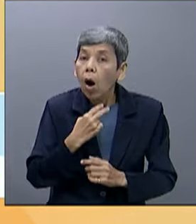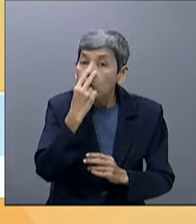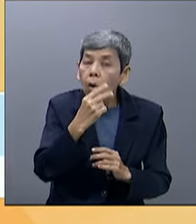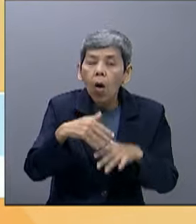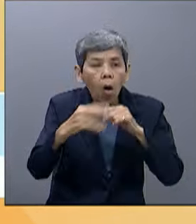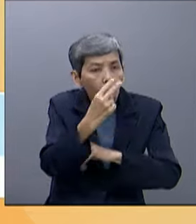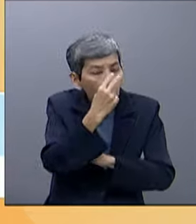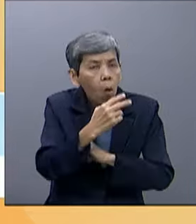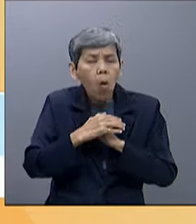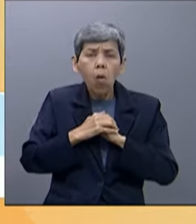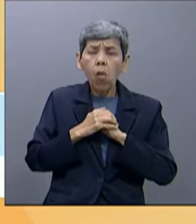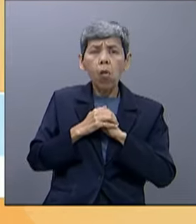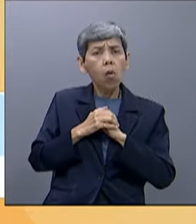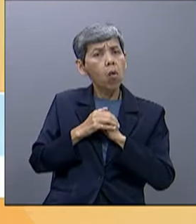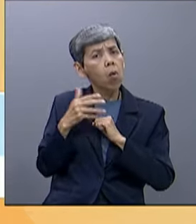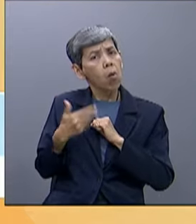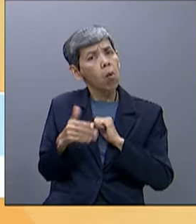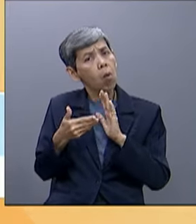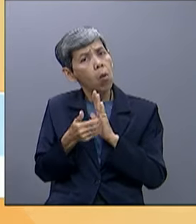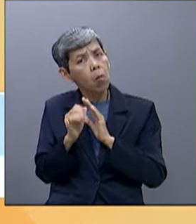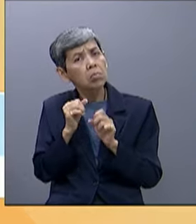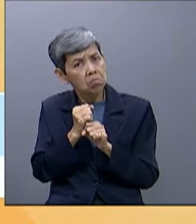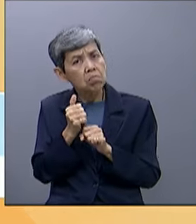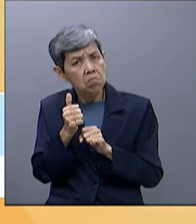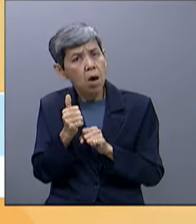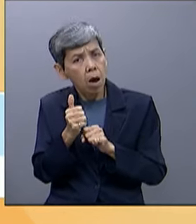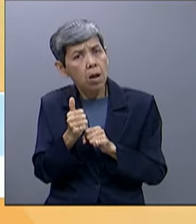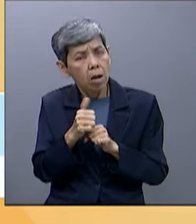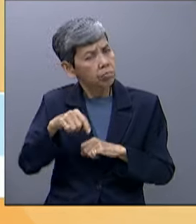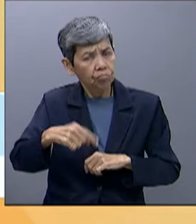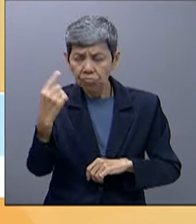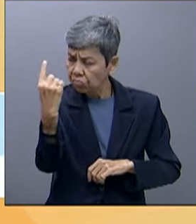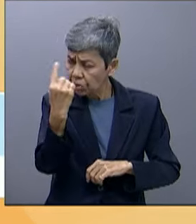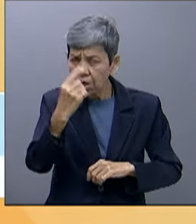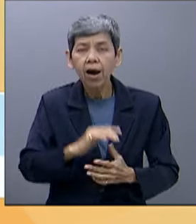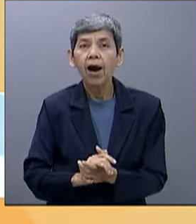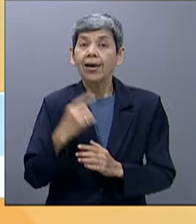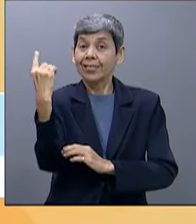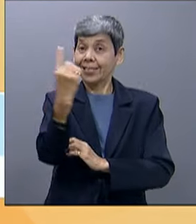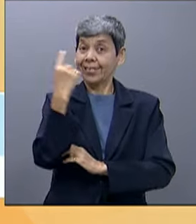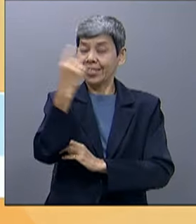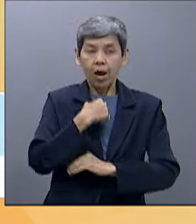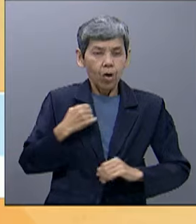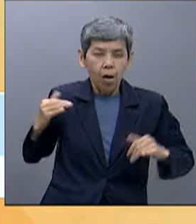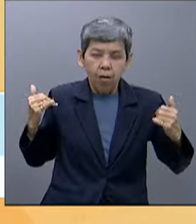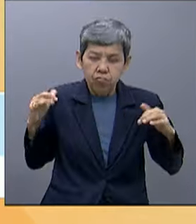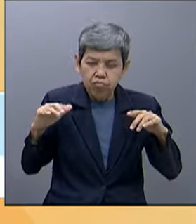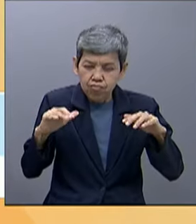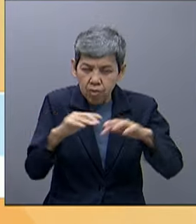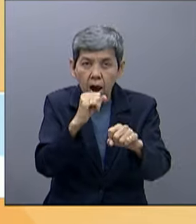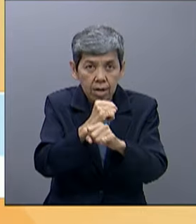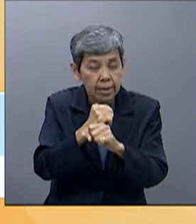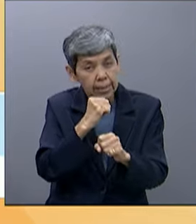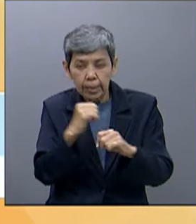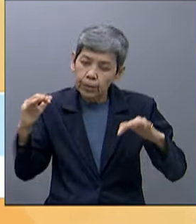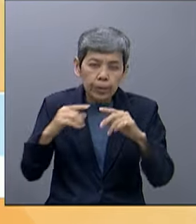วโลกเห็นว่านี่คือสิ่งที่อุบลทำได ้ครับผม และมีที่นี่ที่เดียว แล้วก็แน่นอนผมว่านักท่องเที่ยวเนี่ยจะต้องแบบว่าหลั่งไหลเข้ามาท่องเที่ยวแล้วมีแผนรับมือนัก